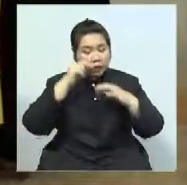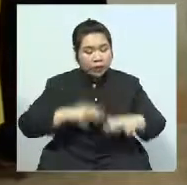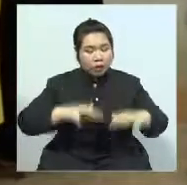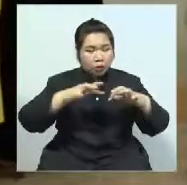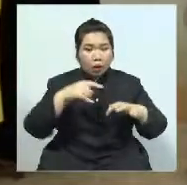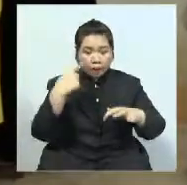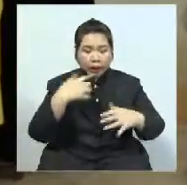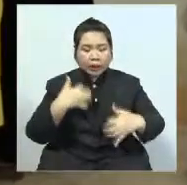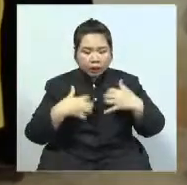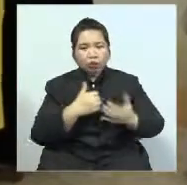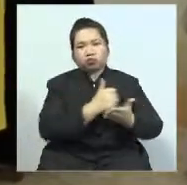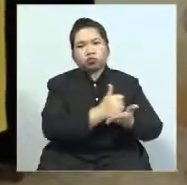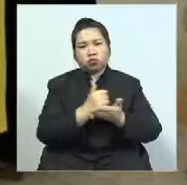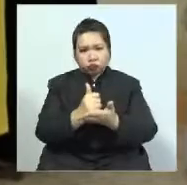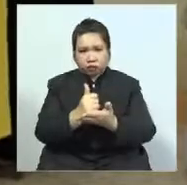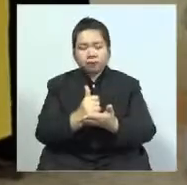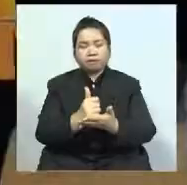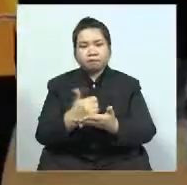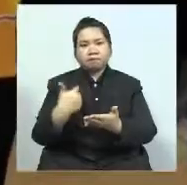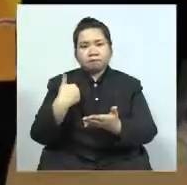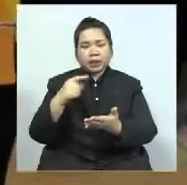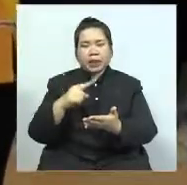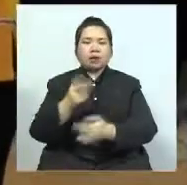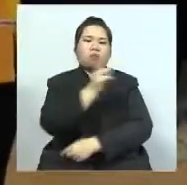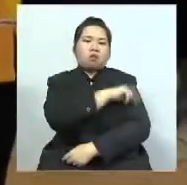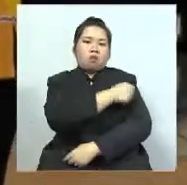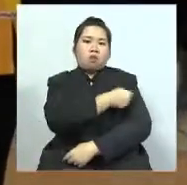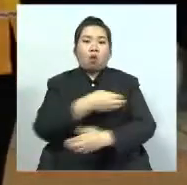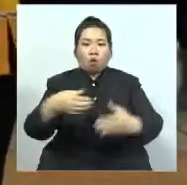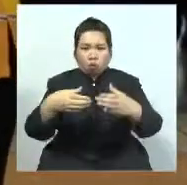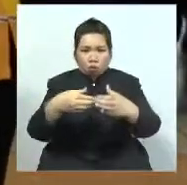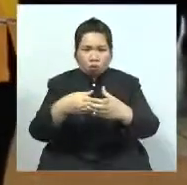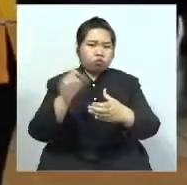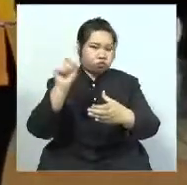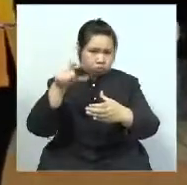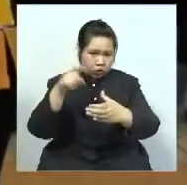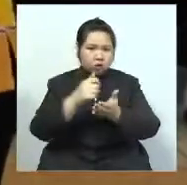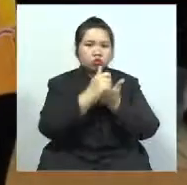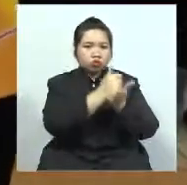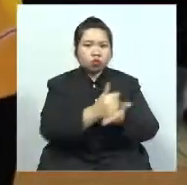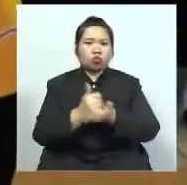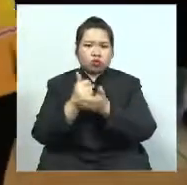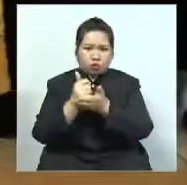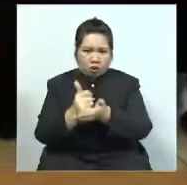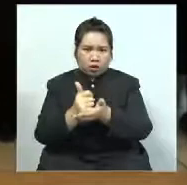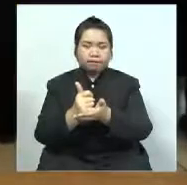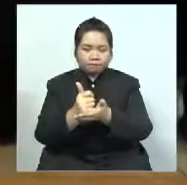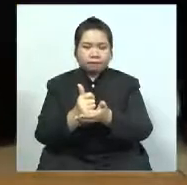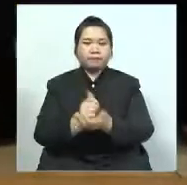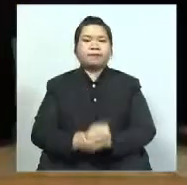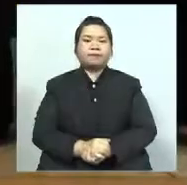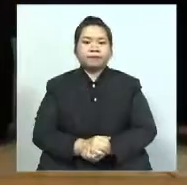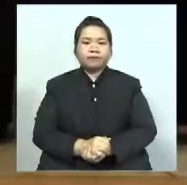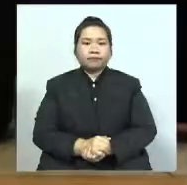ที่ยังเดือดร้อนอยู่ณขณะนี้รวมไปถึงการจัดตั้งหน่วยแพทย์เคลื่อนที่เร็วนะคะที่สามารถที่จะเข้าไปให้การช่วยเหลือผู้ประสบภั